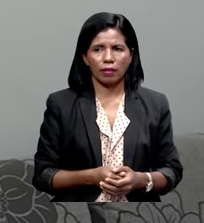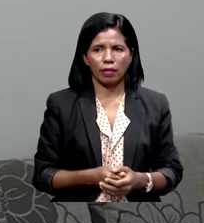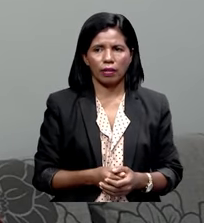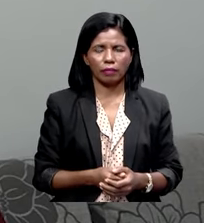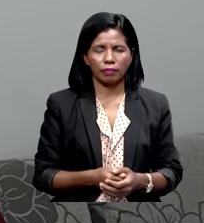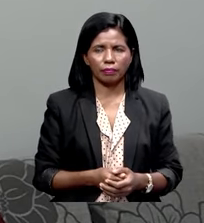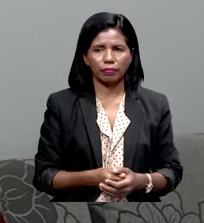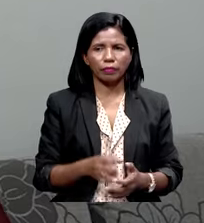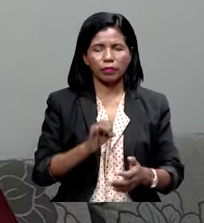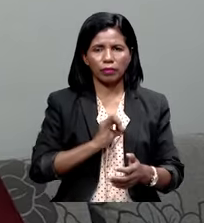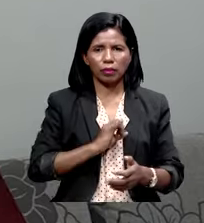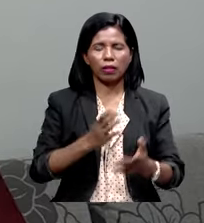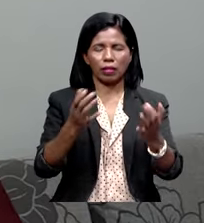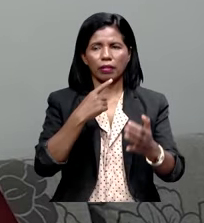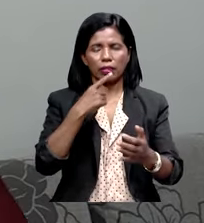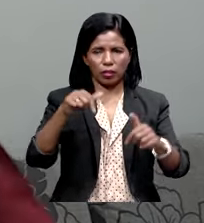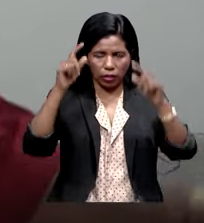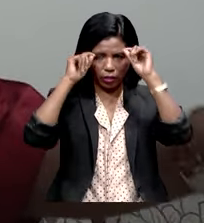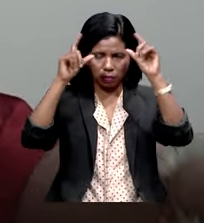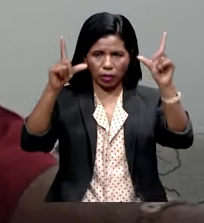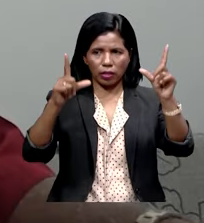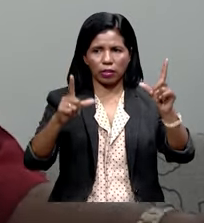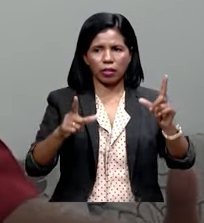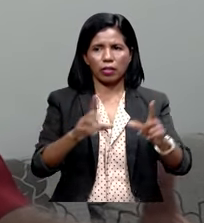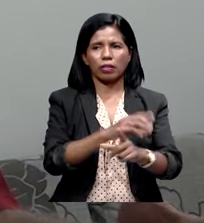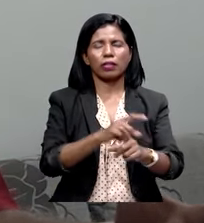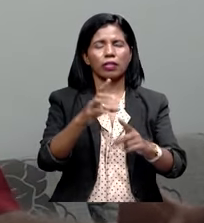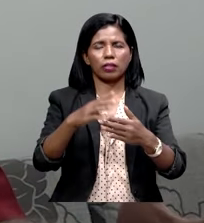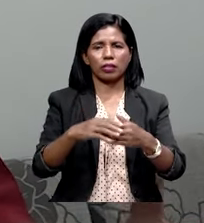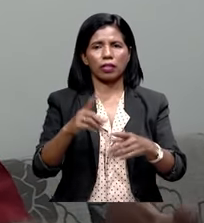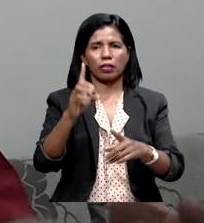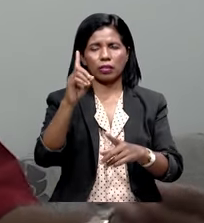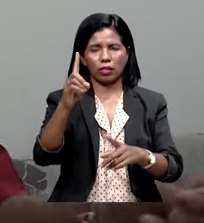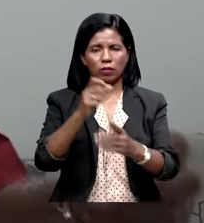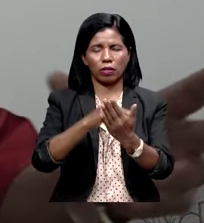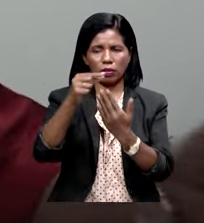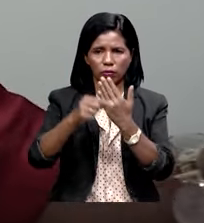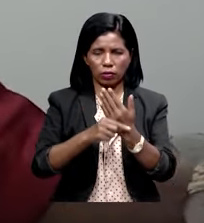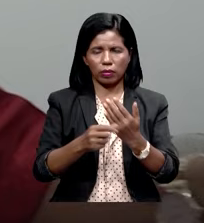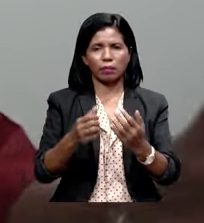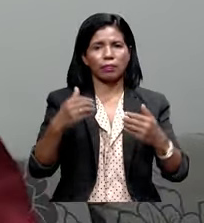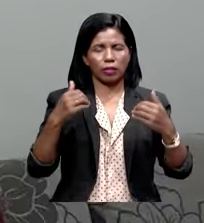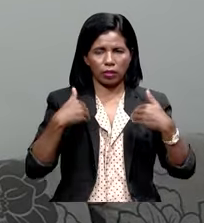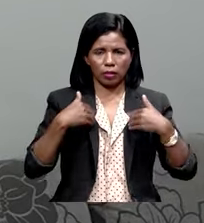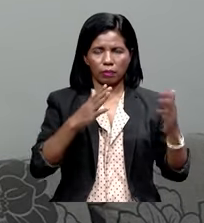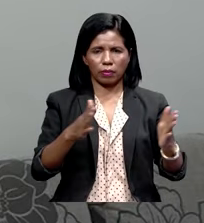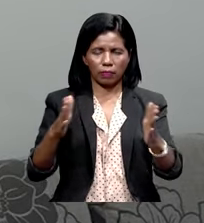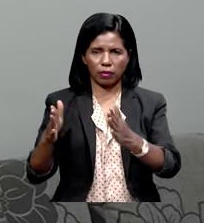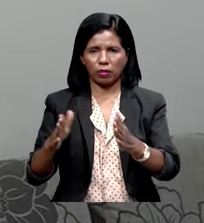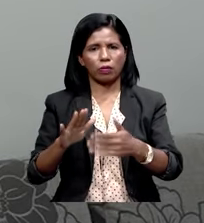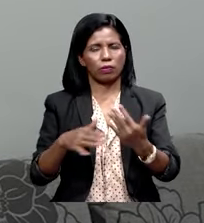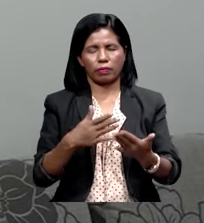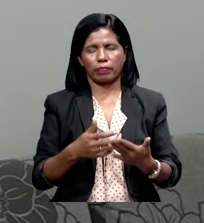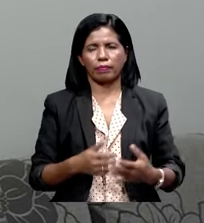sehingga saya sekarang dengar bahwa di Timor Leste ini sudah sejak 1 Agustus sudah screen apa segala macam